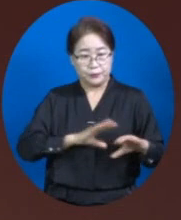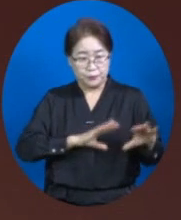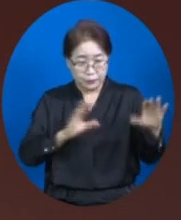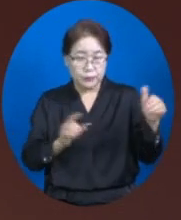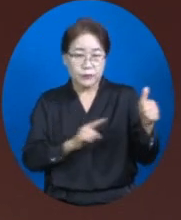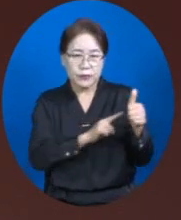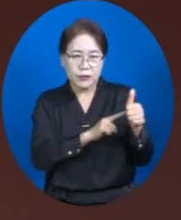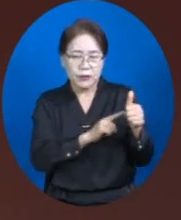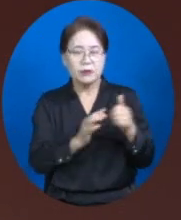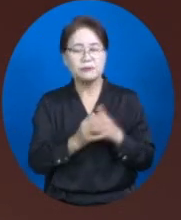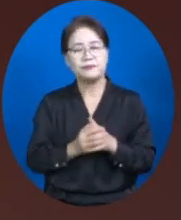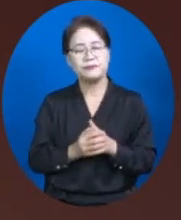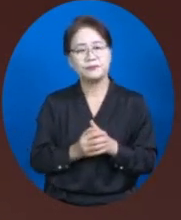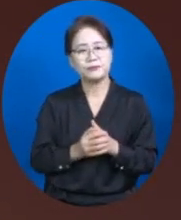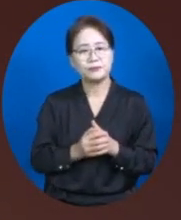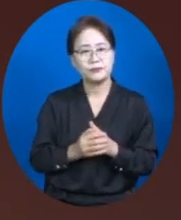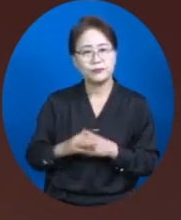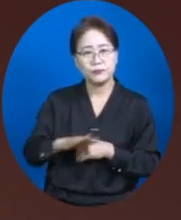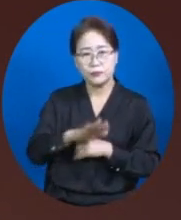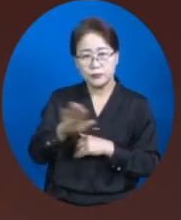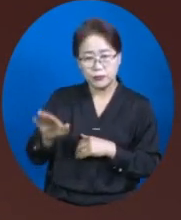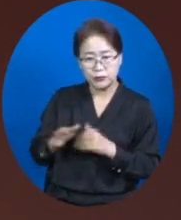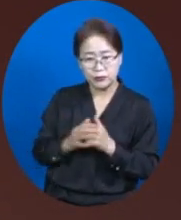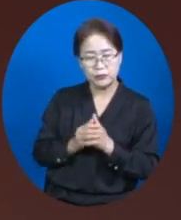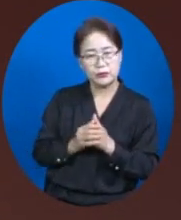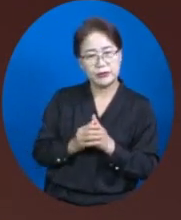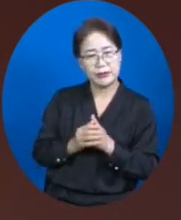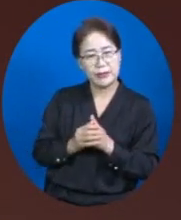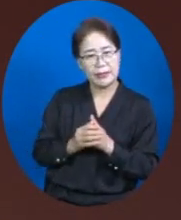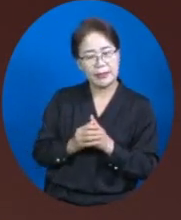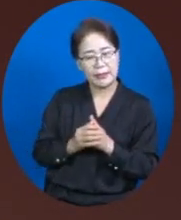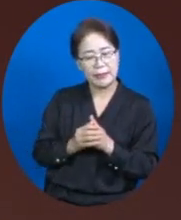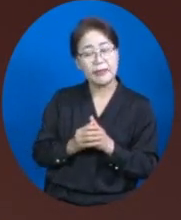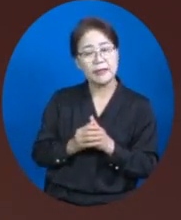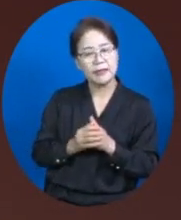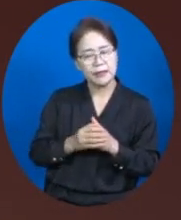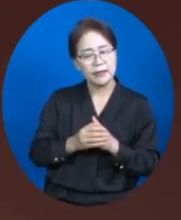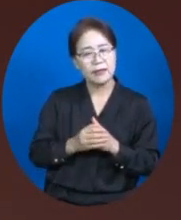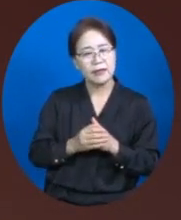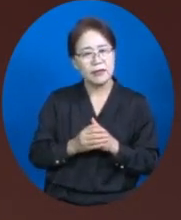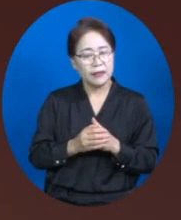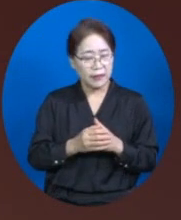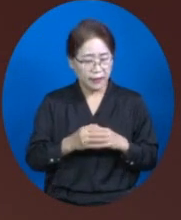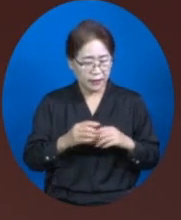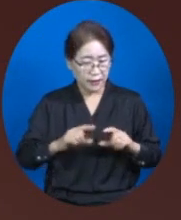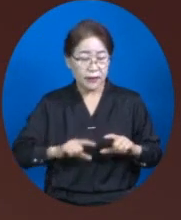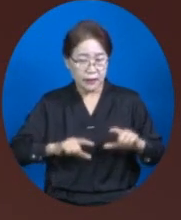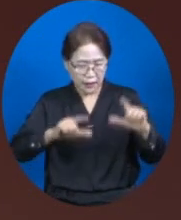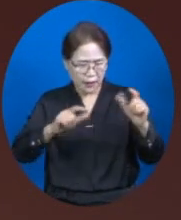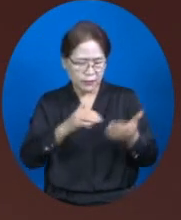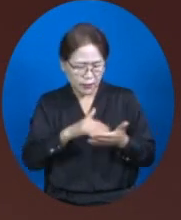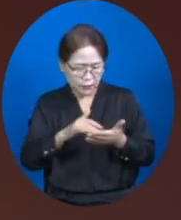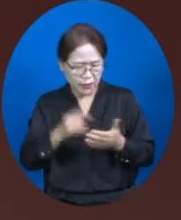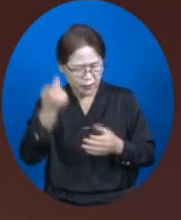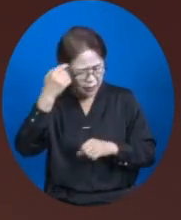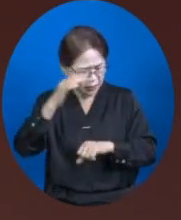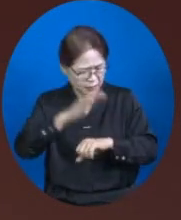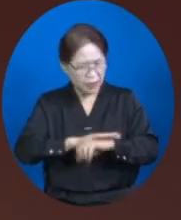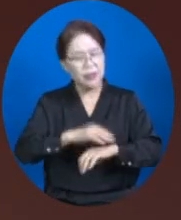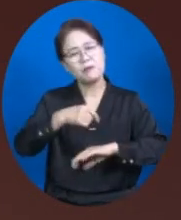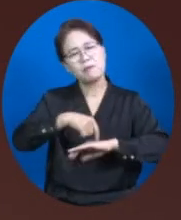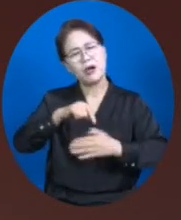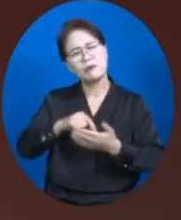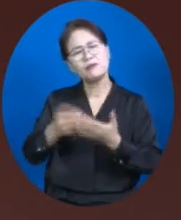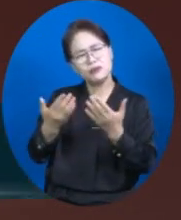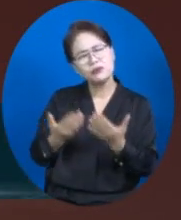12절에서 우리에게 우리 날 계수함을 가르치사 지혜의 마음을 얻게 해 달라고 기도하고